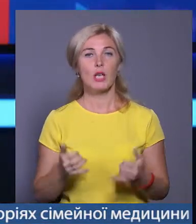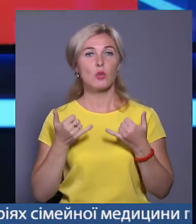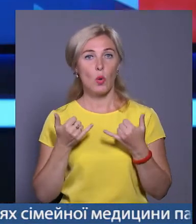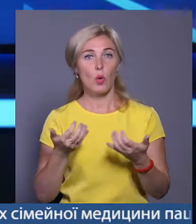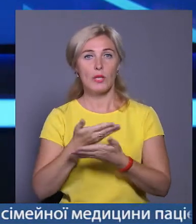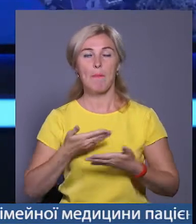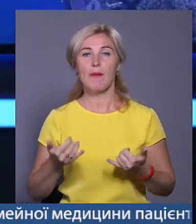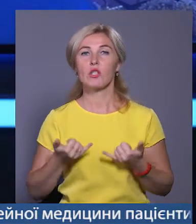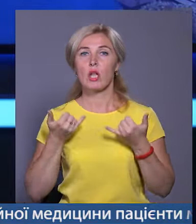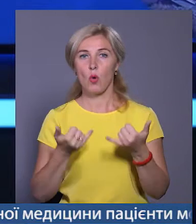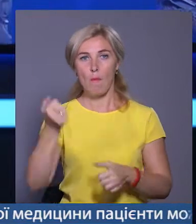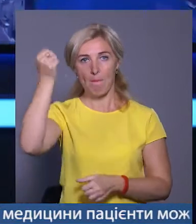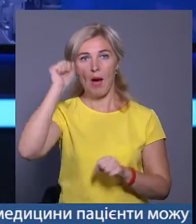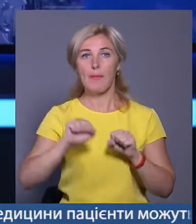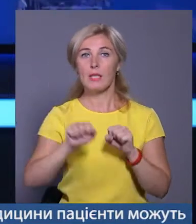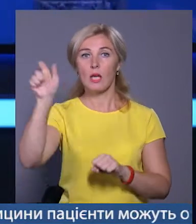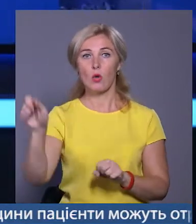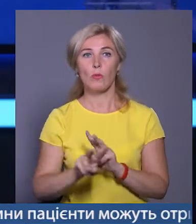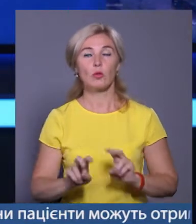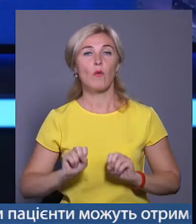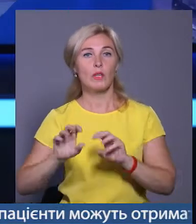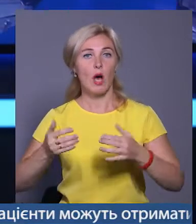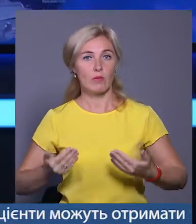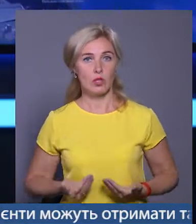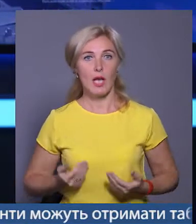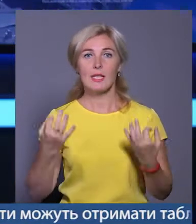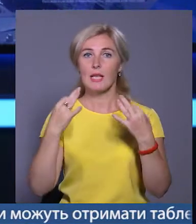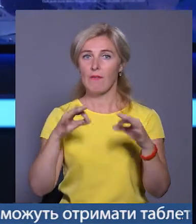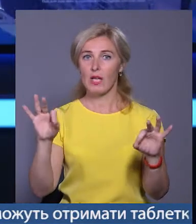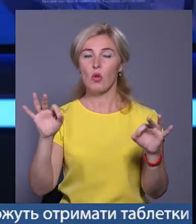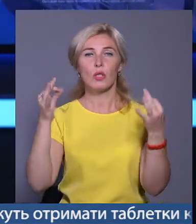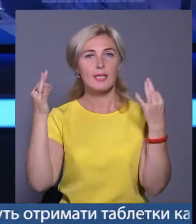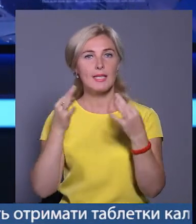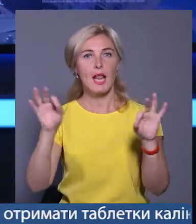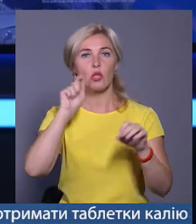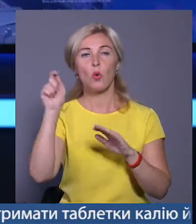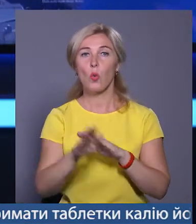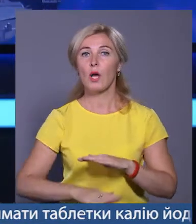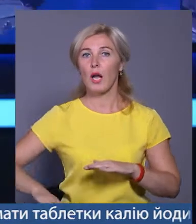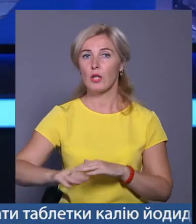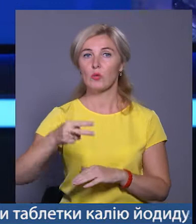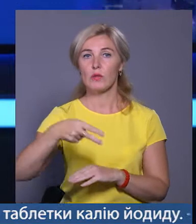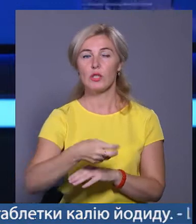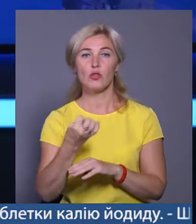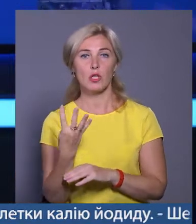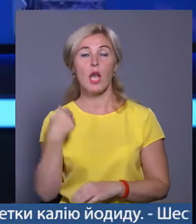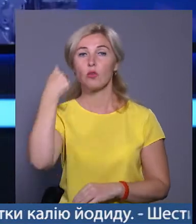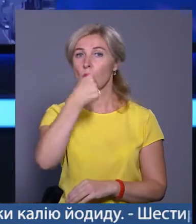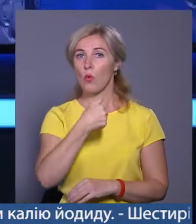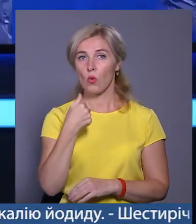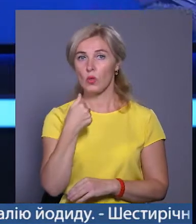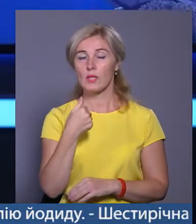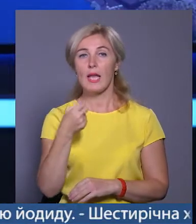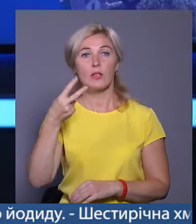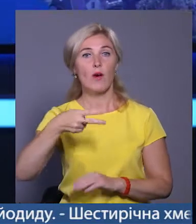Сьогодні ми вшановуємо пам'ять героїв, які віддали життя за вільну та незалежну Україну. У 2014 році,